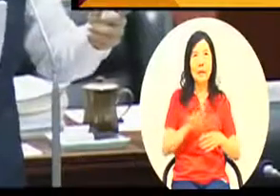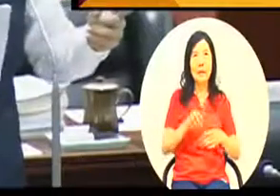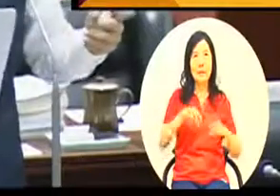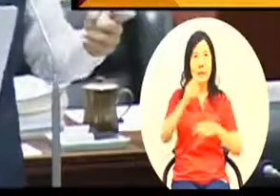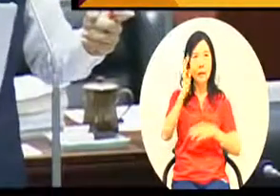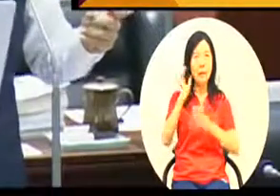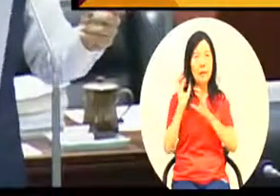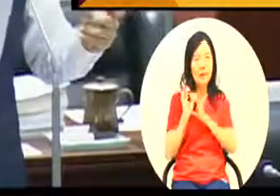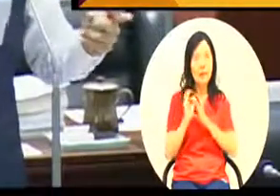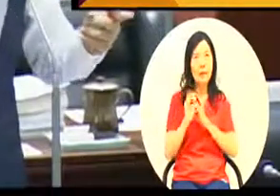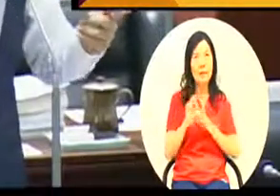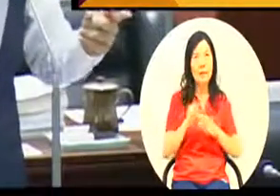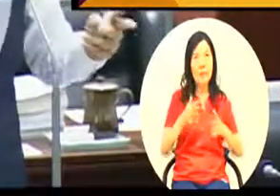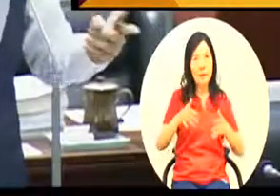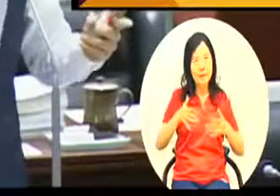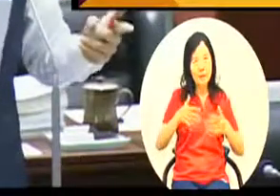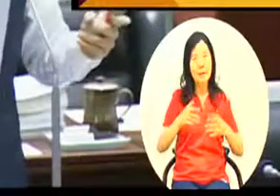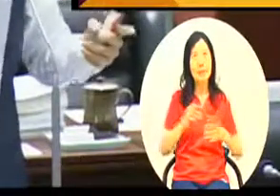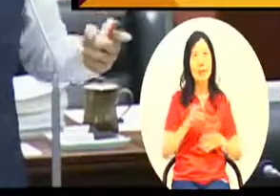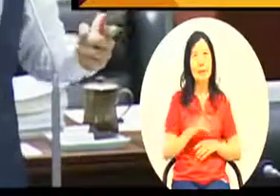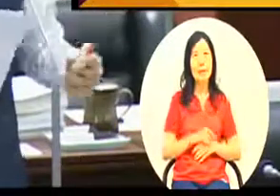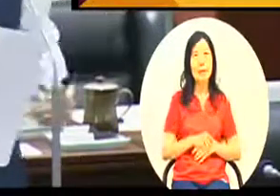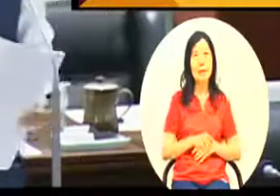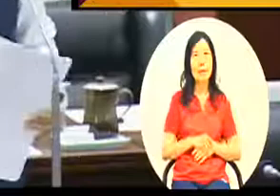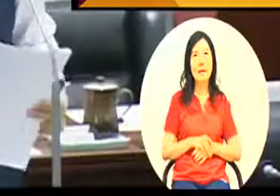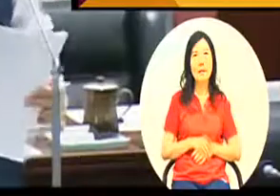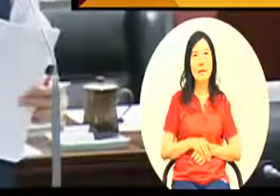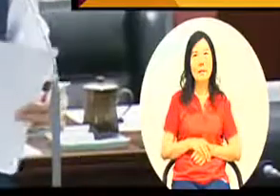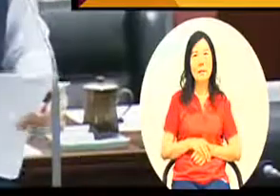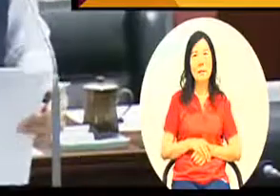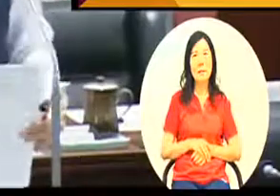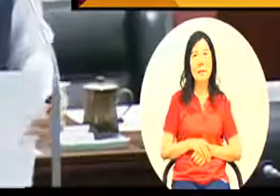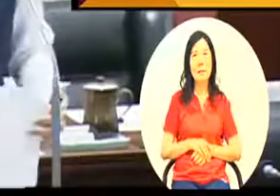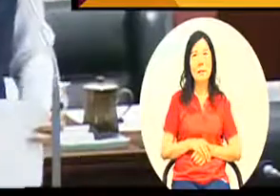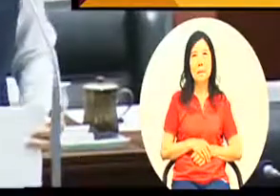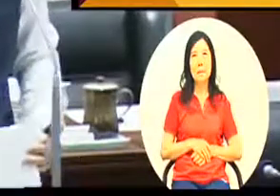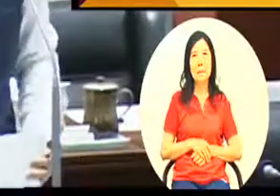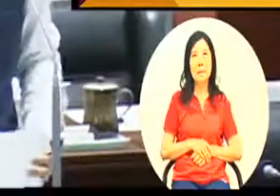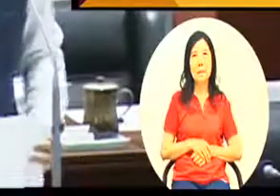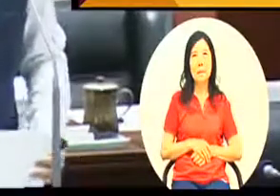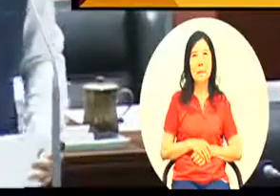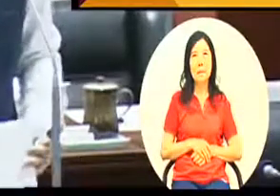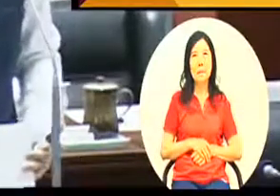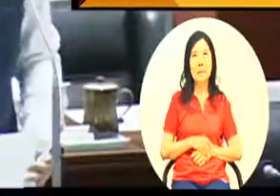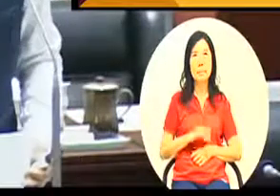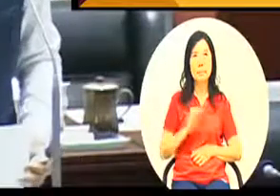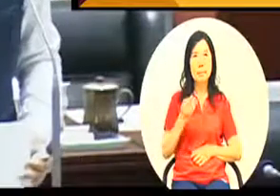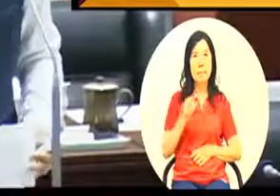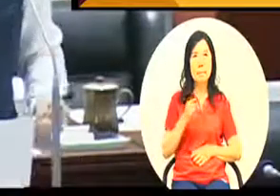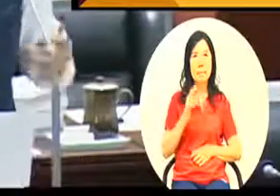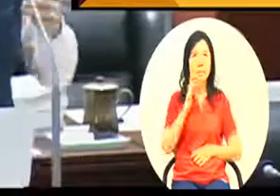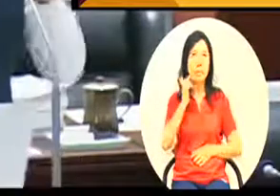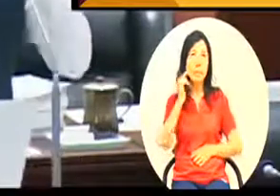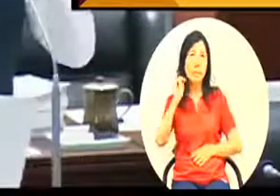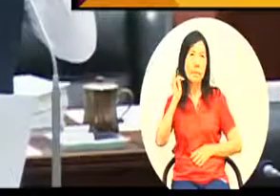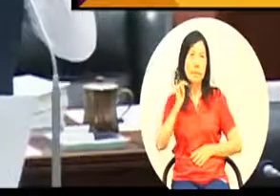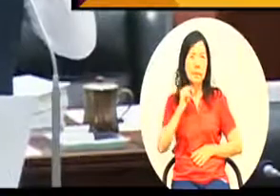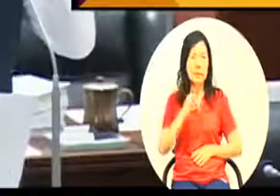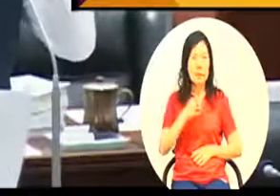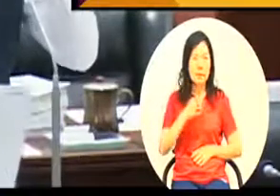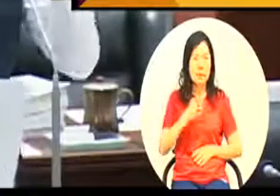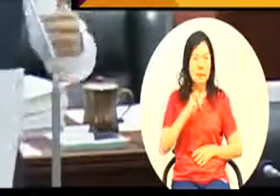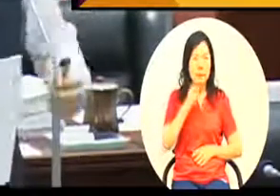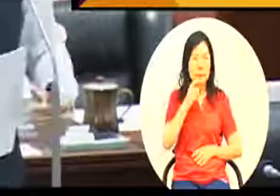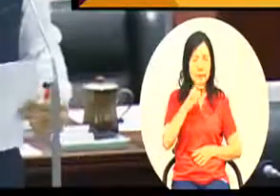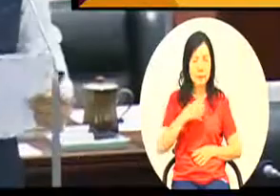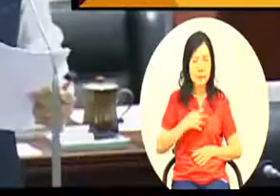负担工作这个量轻了很多。好，尽管如此我们的父母呢还是哀哀叫。